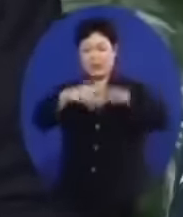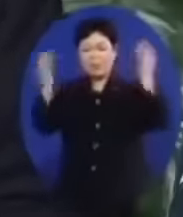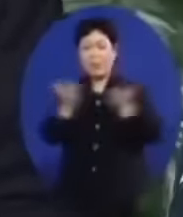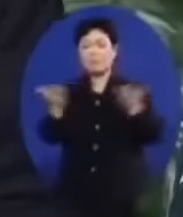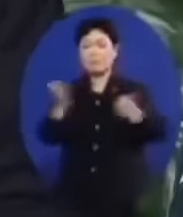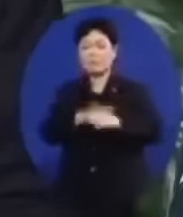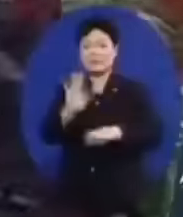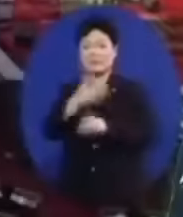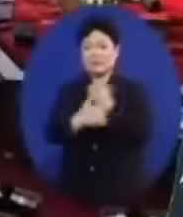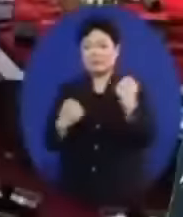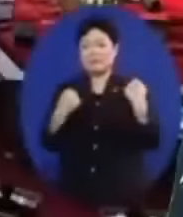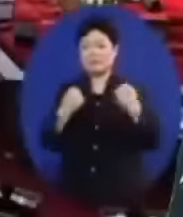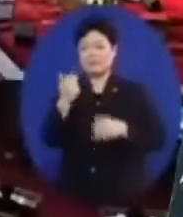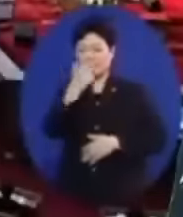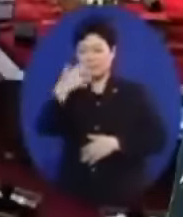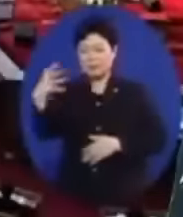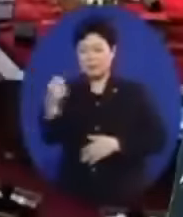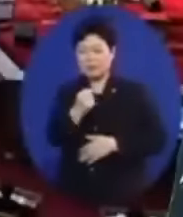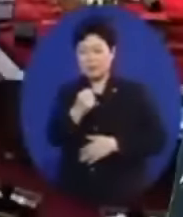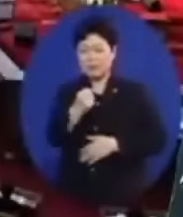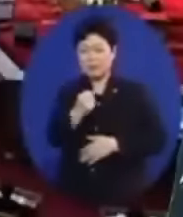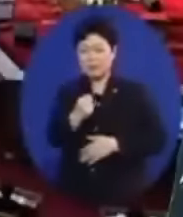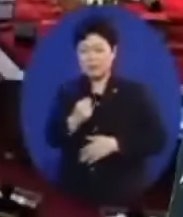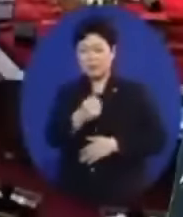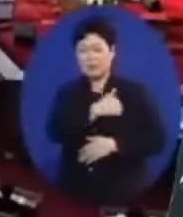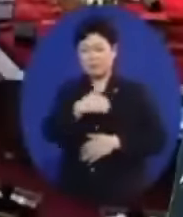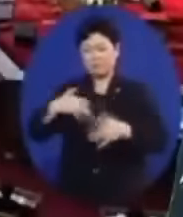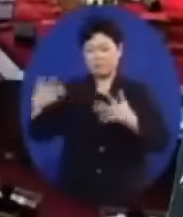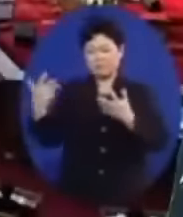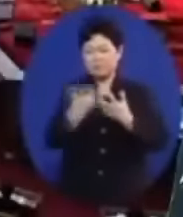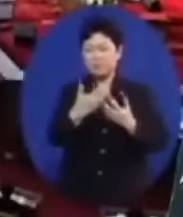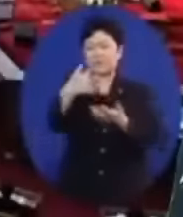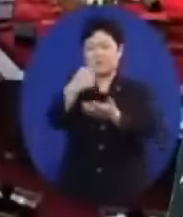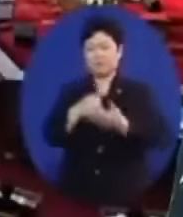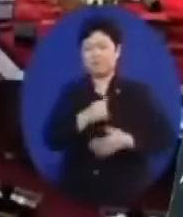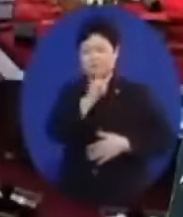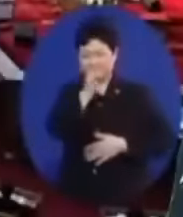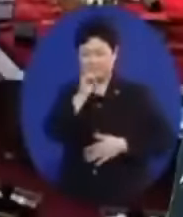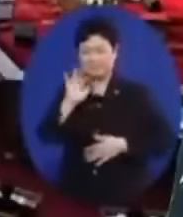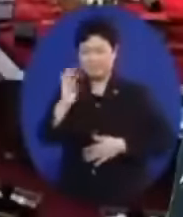잘되며 강건하고 생명을 얻되 넘치게 얻게 되는 것입니다.